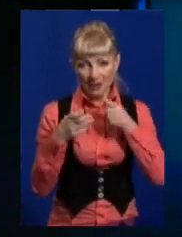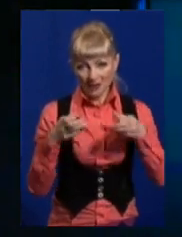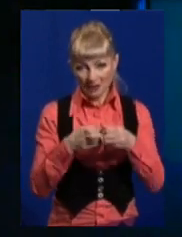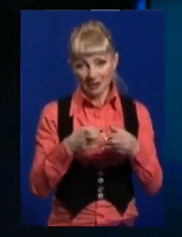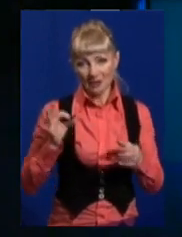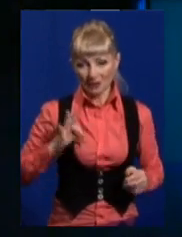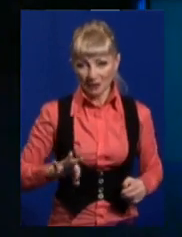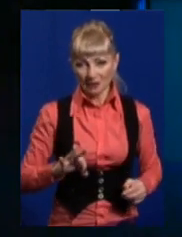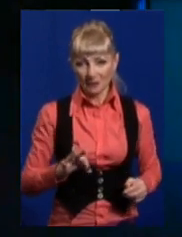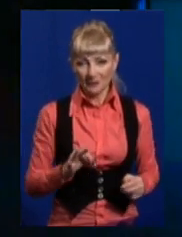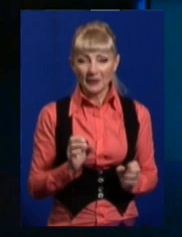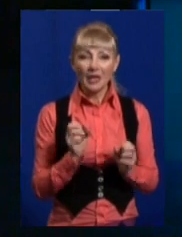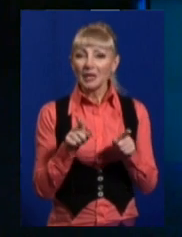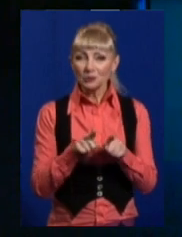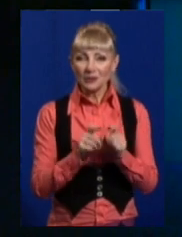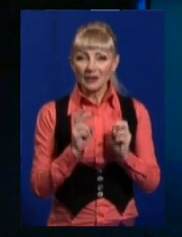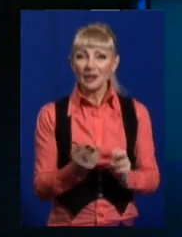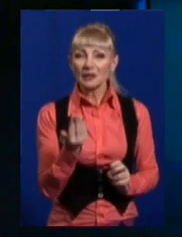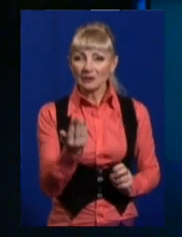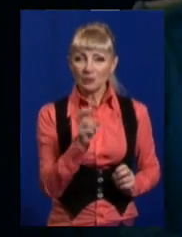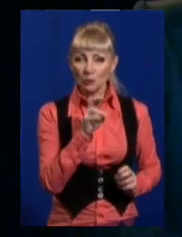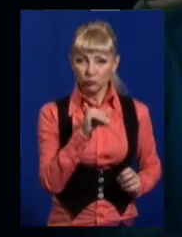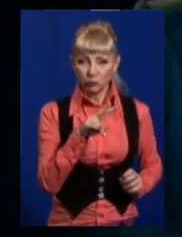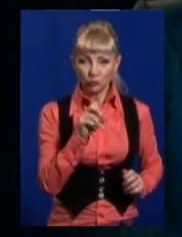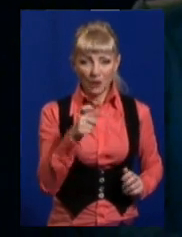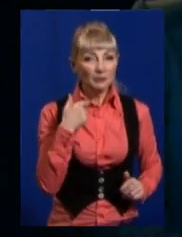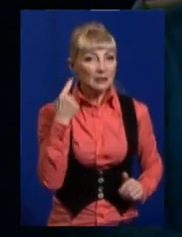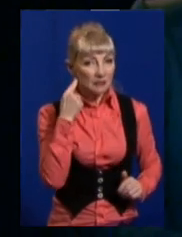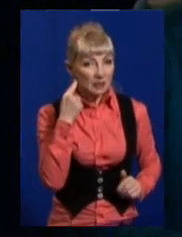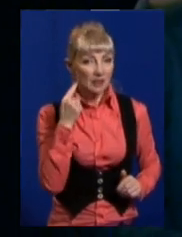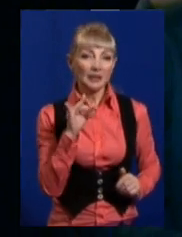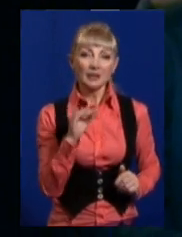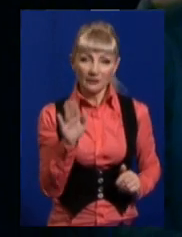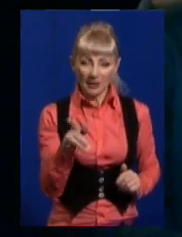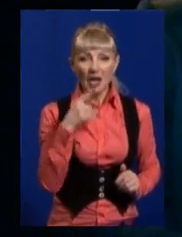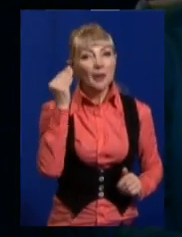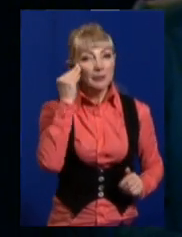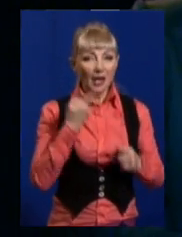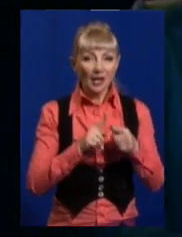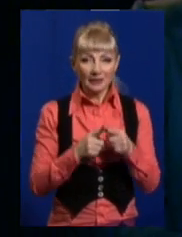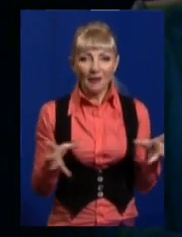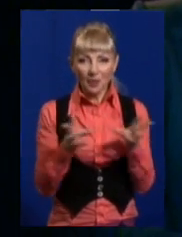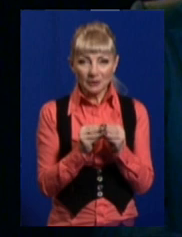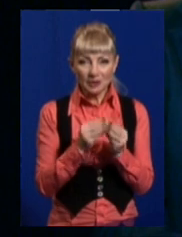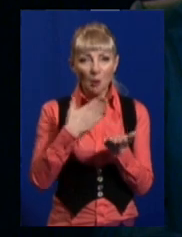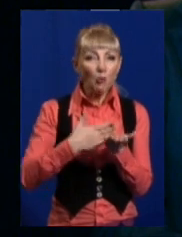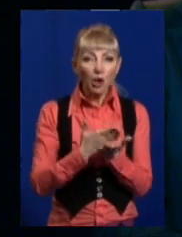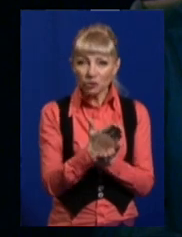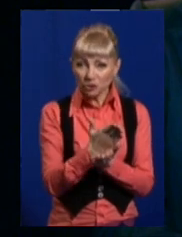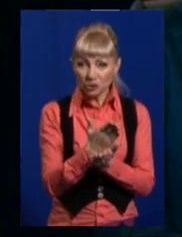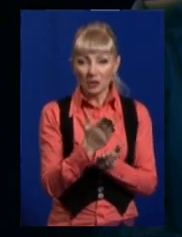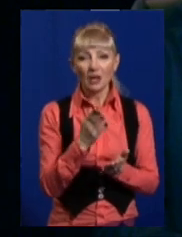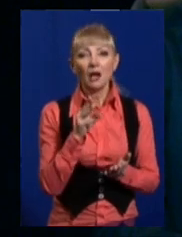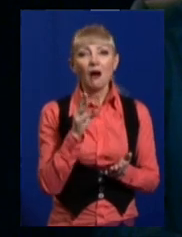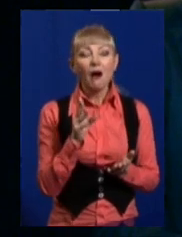як і ви, Дмитро Булах, ми чули в сюжеті, сказав, що мета цього об'єднання політична, то навколо